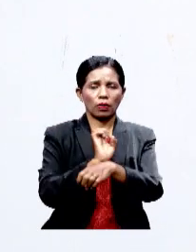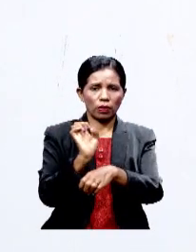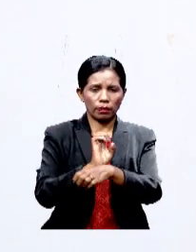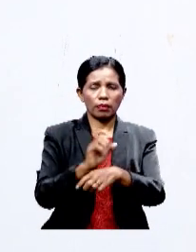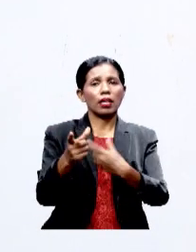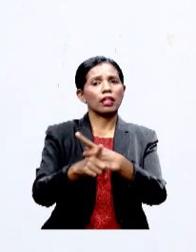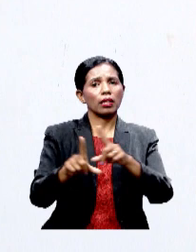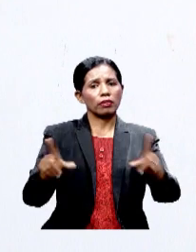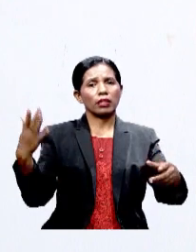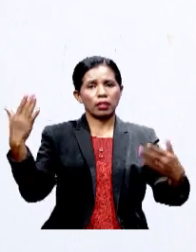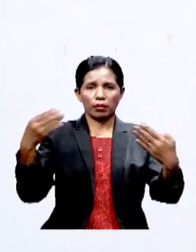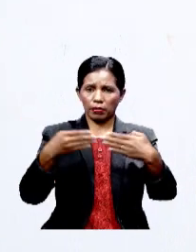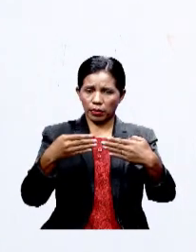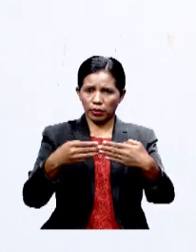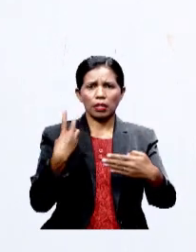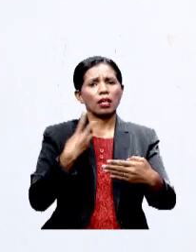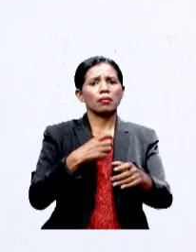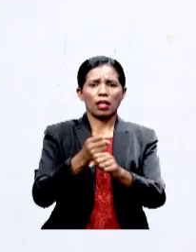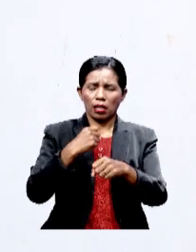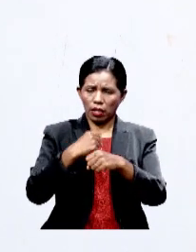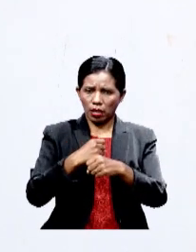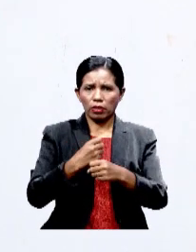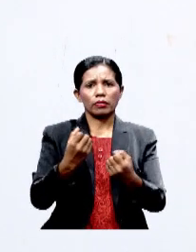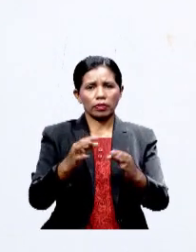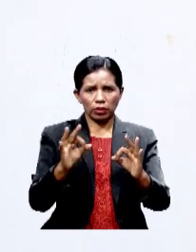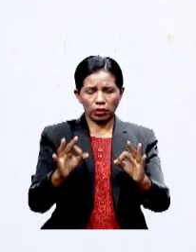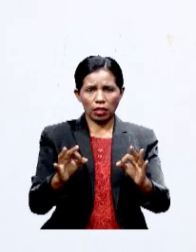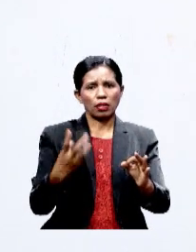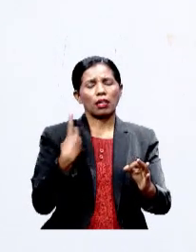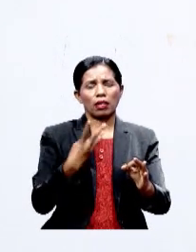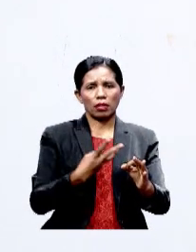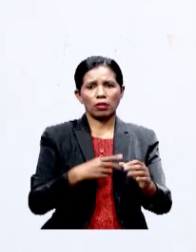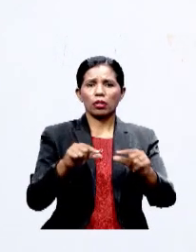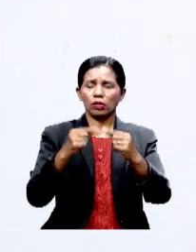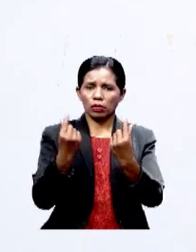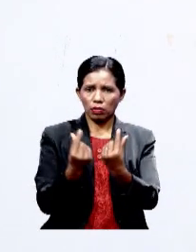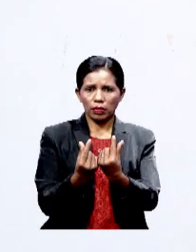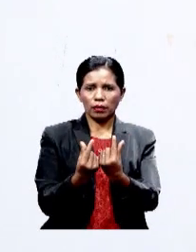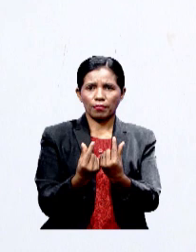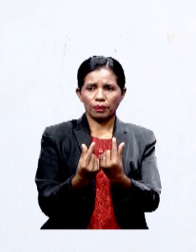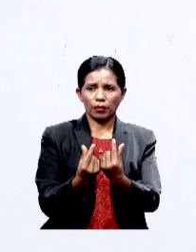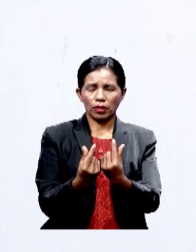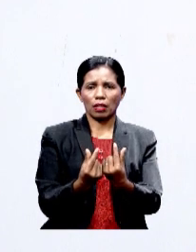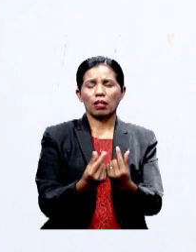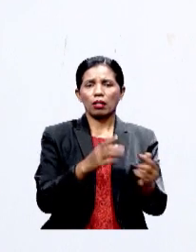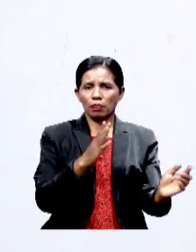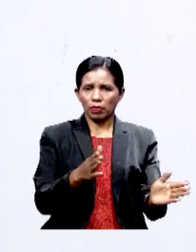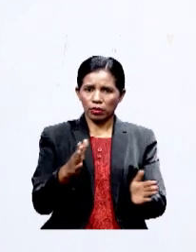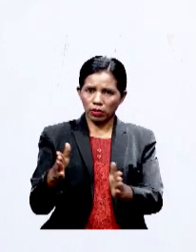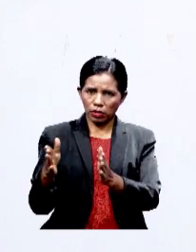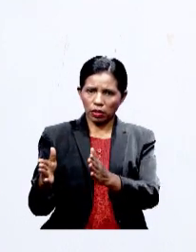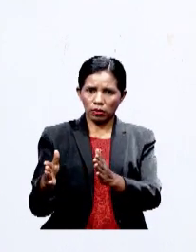sudah akan kami segera lakukan. Nah, ini kan timnya proses untuk